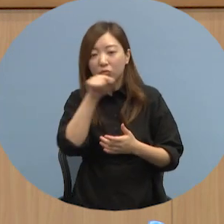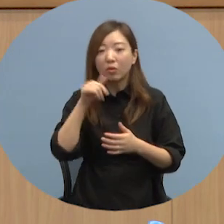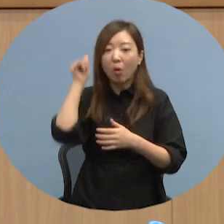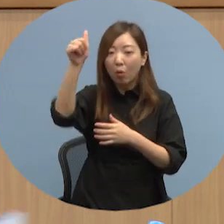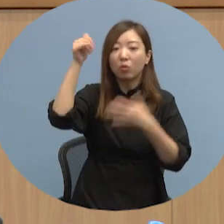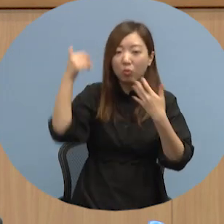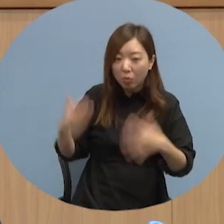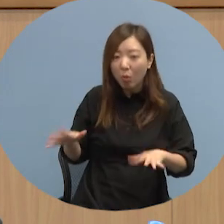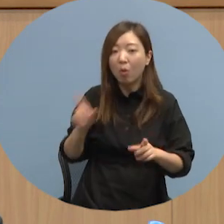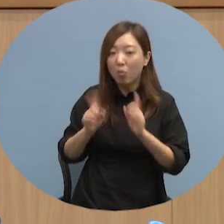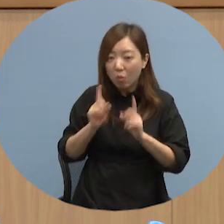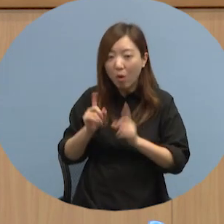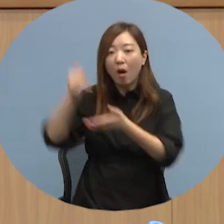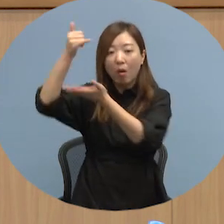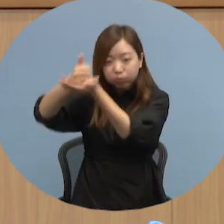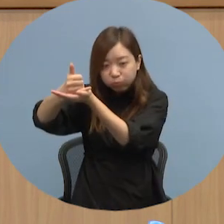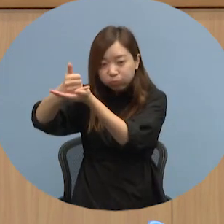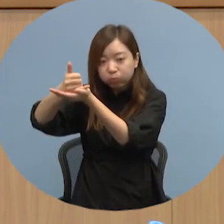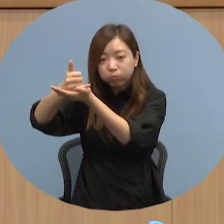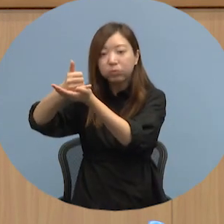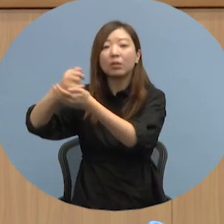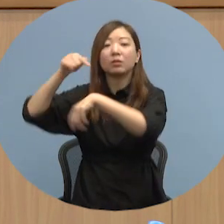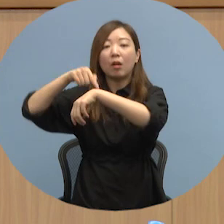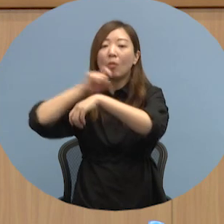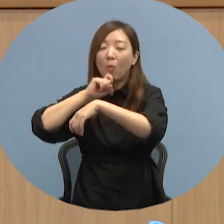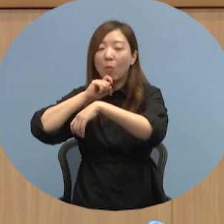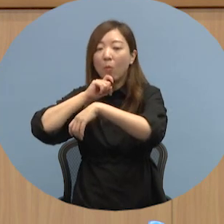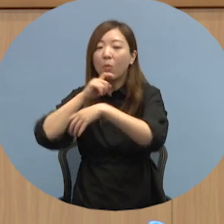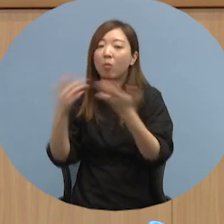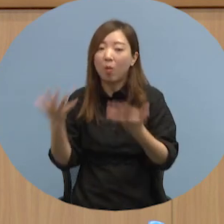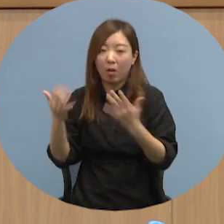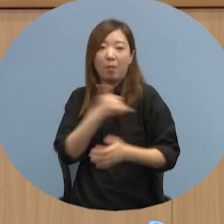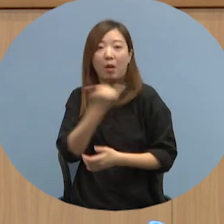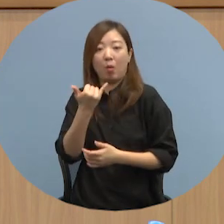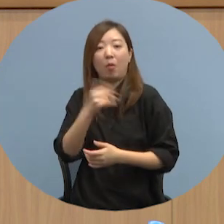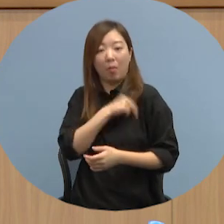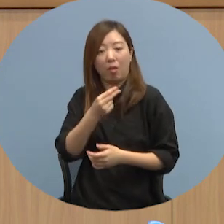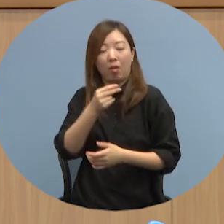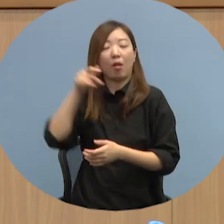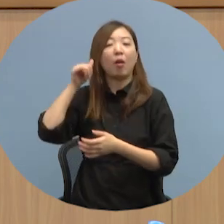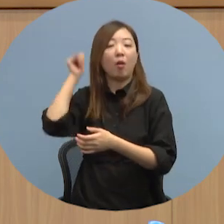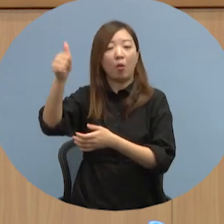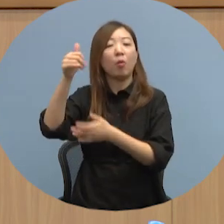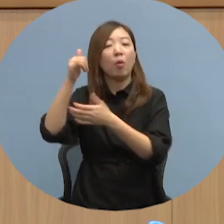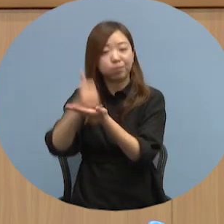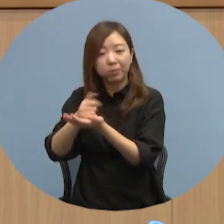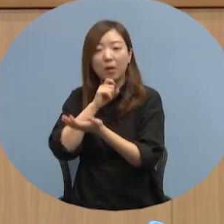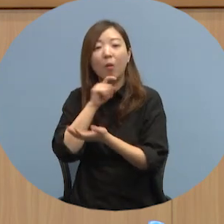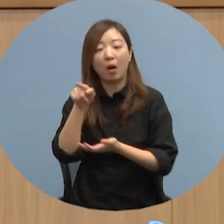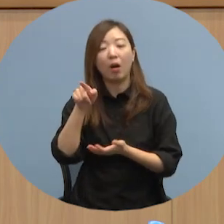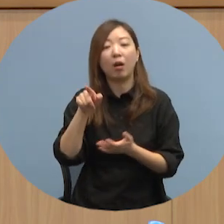咗一段時間啦，一係就週末啊咁樣就會上去嗰度住嘅。送咗大